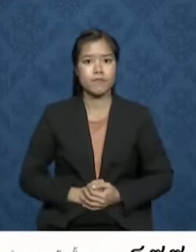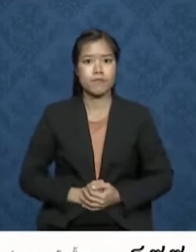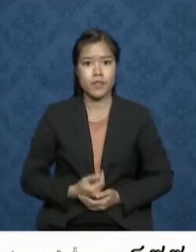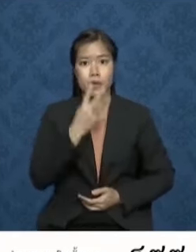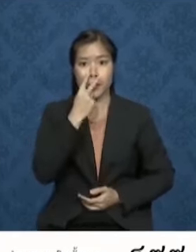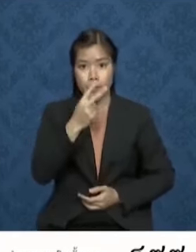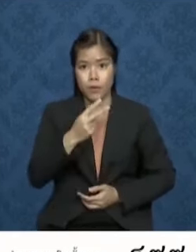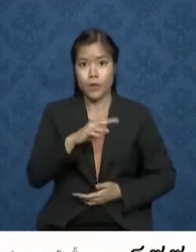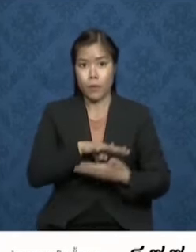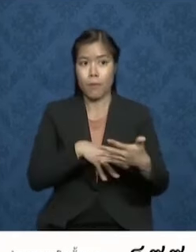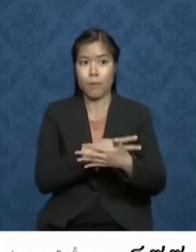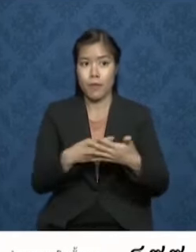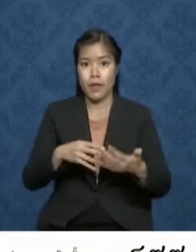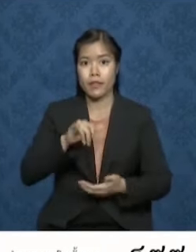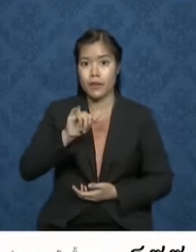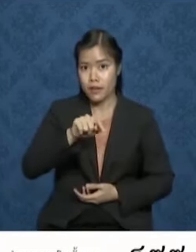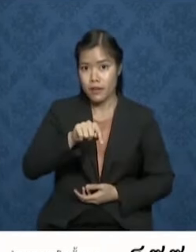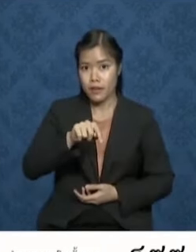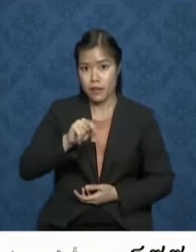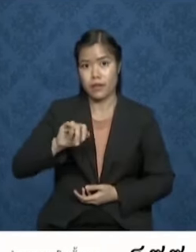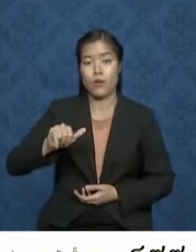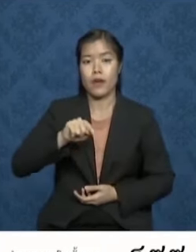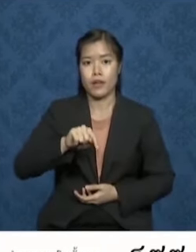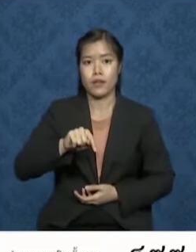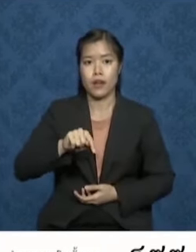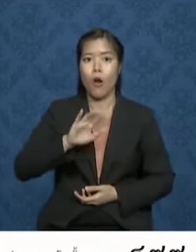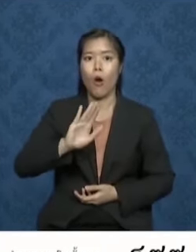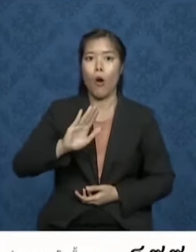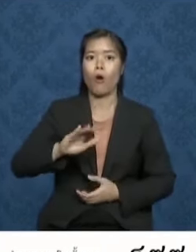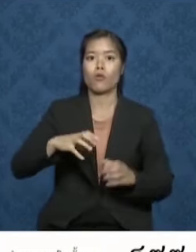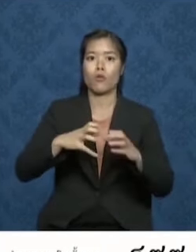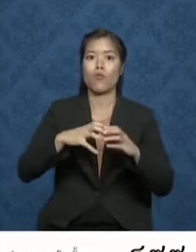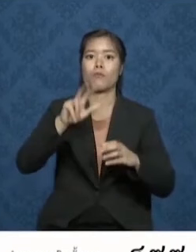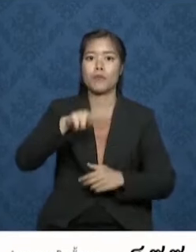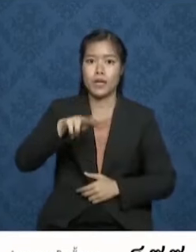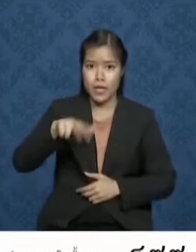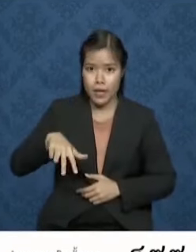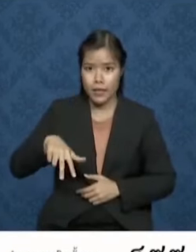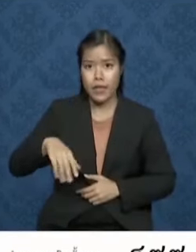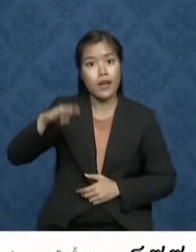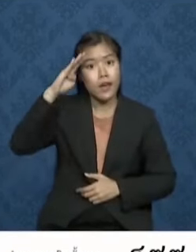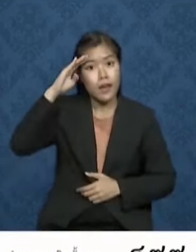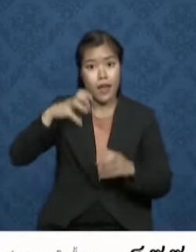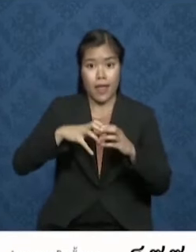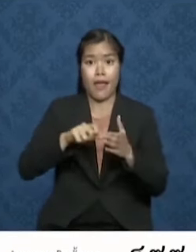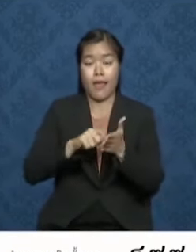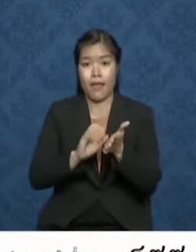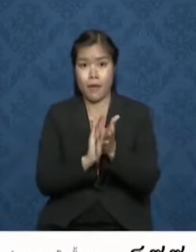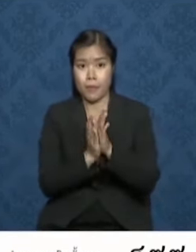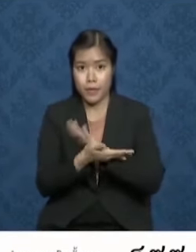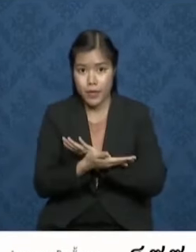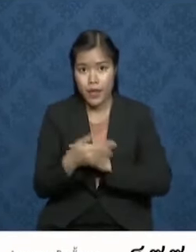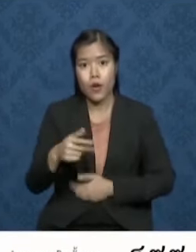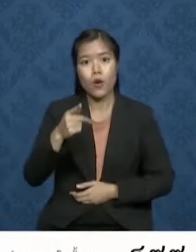กองทัพของรัฐบาลพรรคเพื่อไทยที่เคยให้คำมั่นสัญญาเอาไว้ว่าจะปฏิรูปกองทัพกับนโยบายที่ครมแถลงต่อ